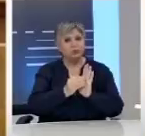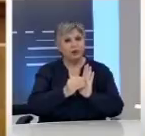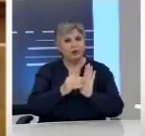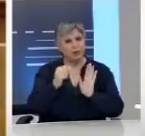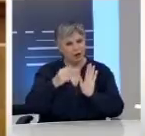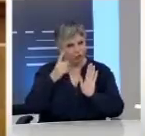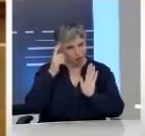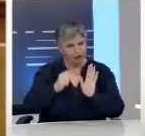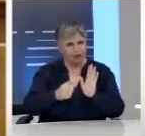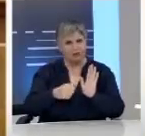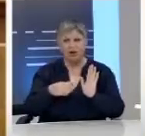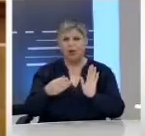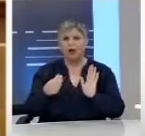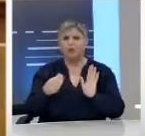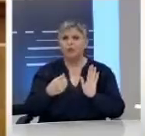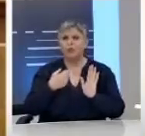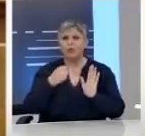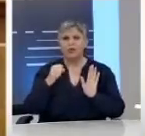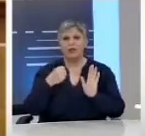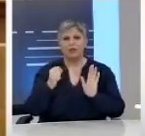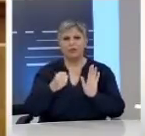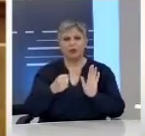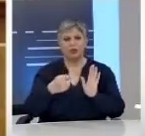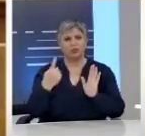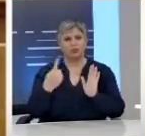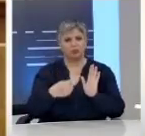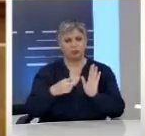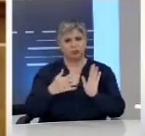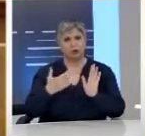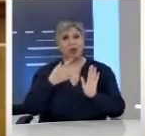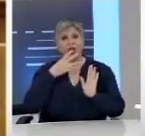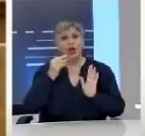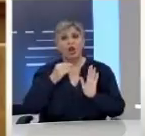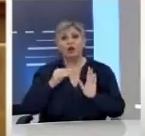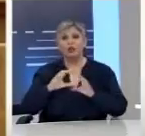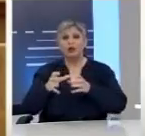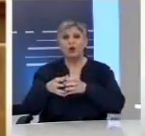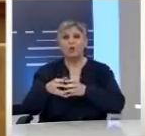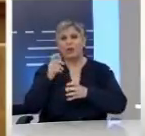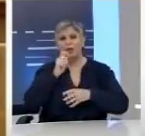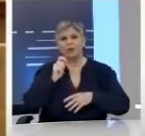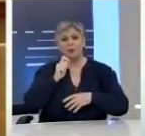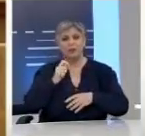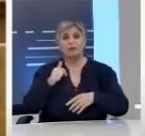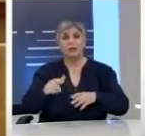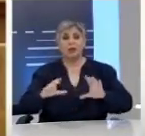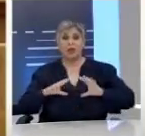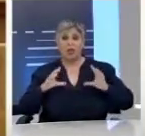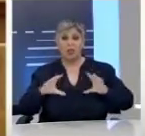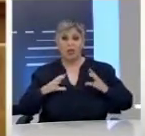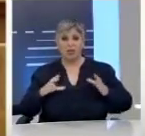στο συγκεκριμένο άρθρο από μέλη της ΛΟΑΤΚΙ κοινότητας. Είναι λοιπόν, κυρίες και κύριοι συνάδελφοι, πολύ